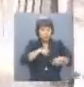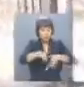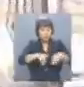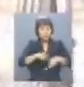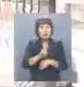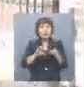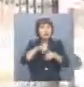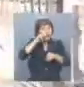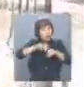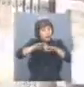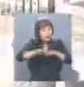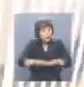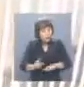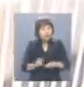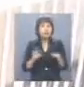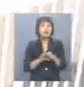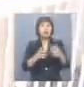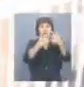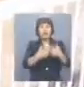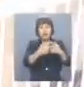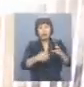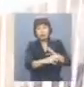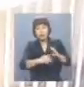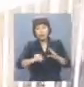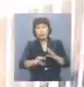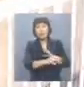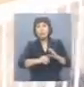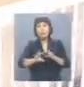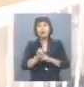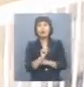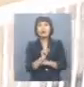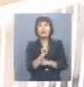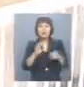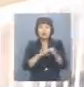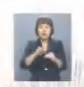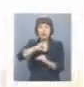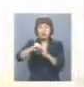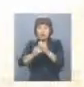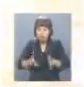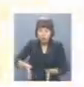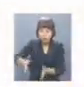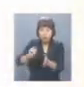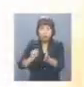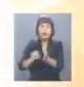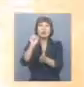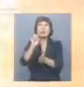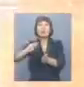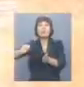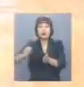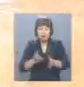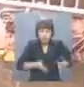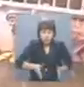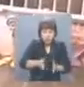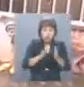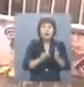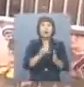งเนื่องจากการสูบน้ำออกจากคลองระหารลงสู่โครงการแก้มลิงแสมดำและลงคลองสนามชัยประก